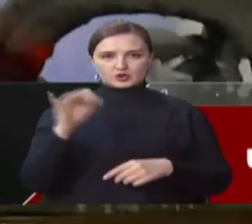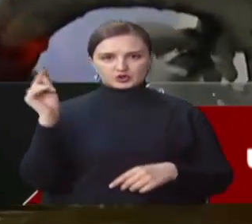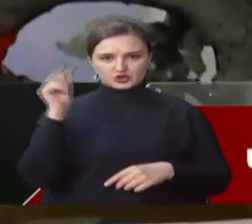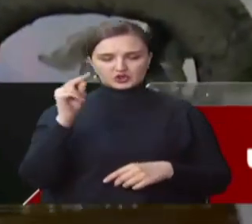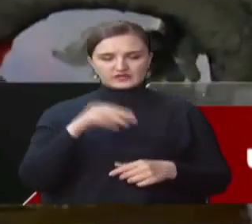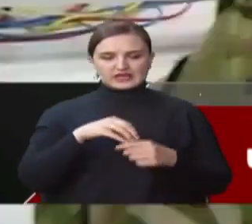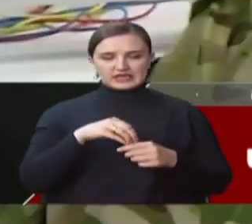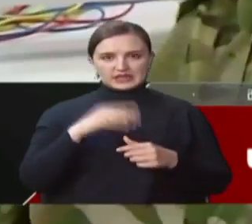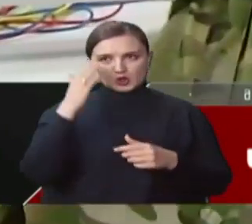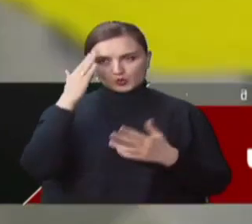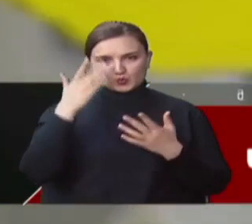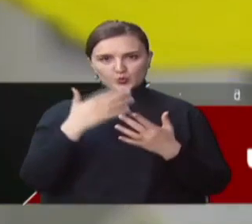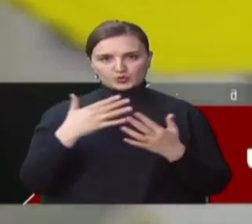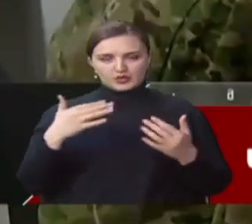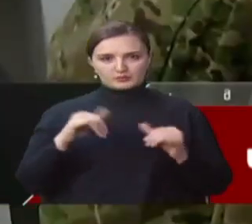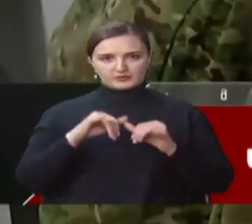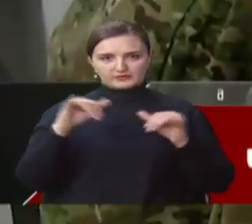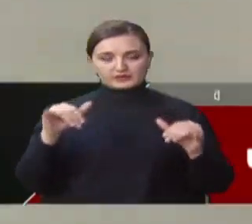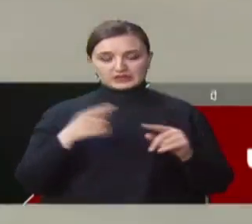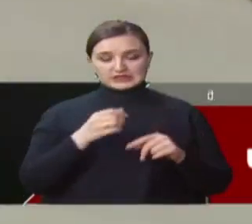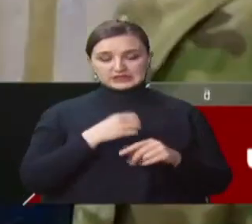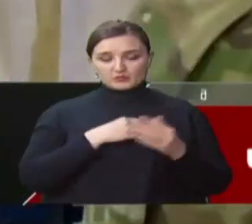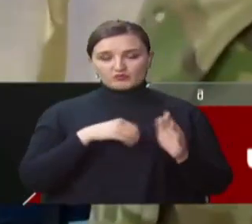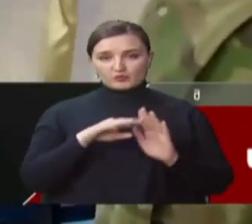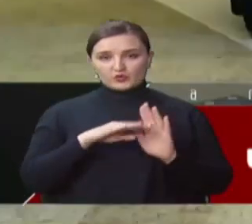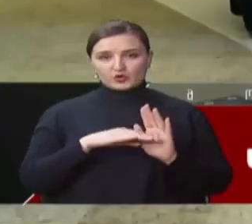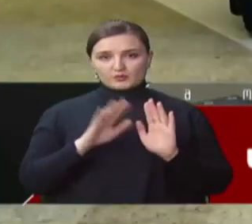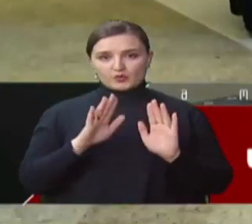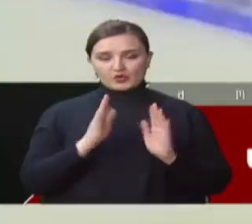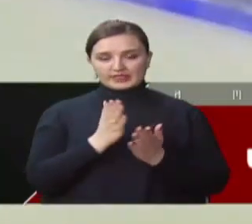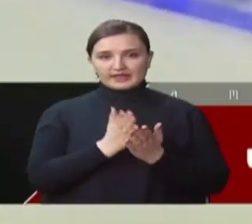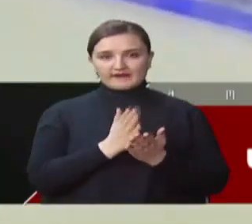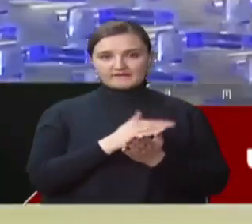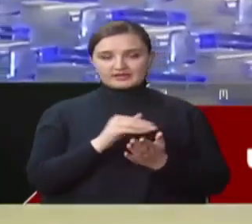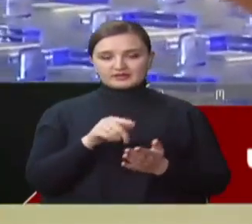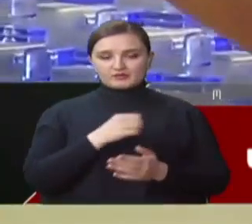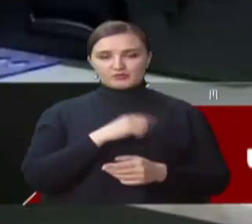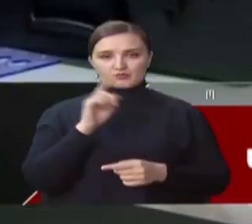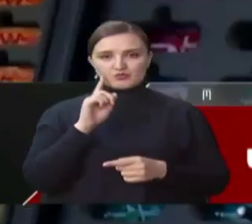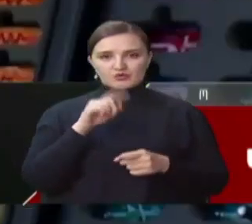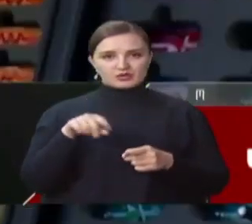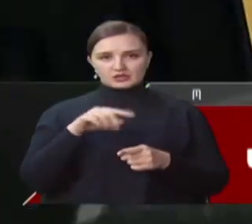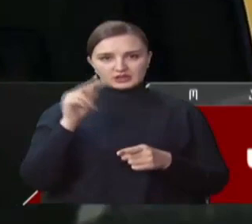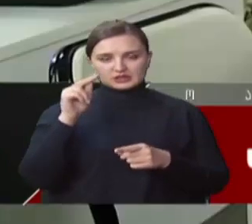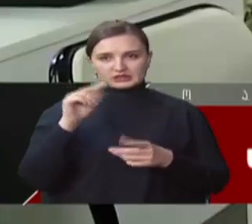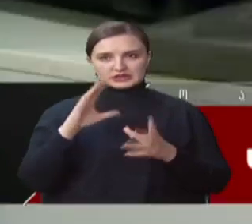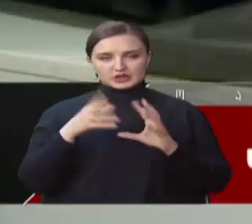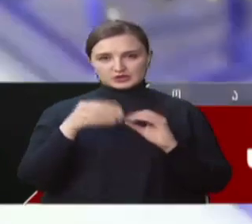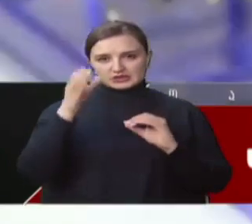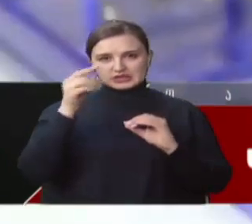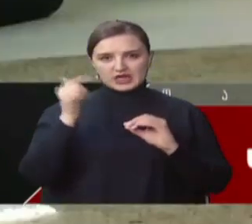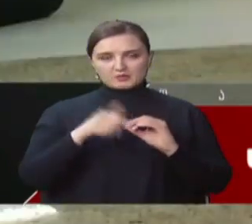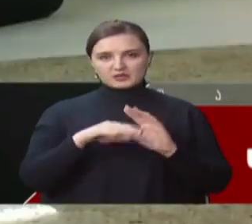და ლიდერის უნარჩვევების გამომუშავება. Ეს იმ სამხედრო პროგრამის მხოლოდ ნაწილია, რომელსაც კადეტები სამხედრო ლიცეუმში ზოგად